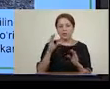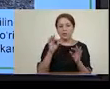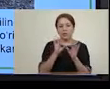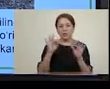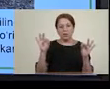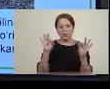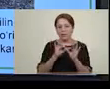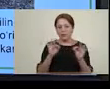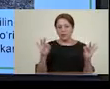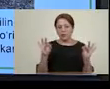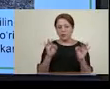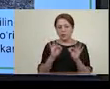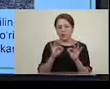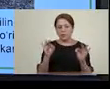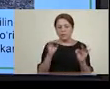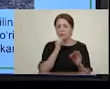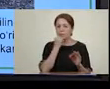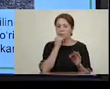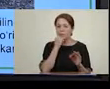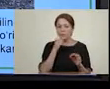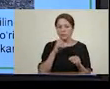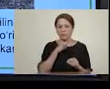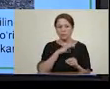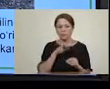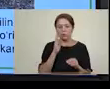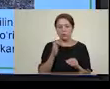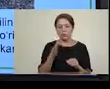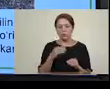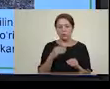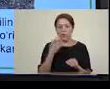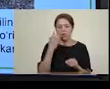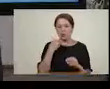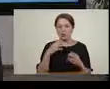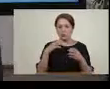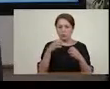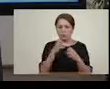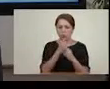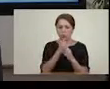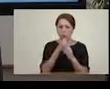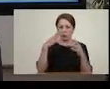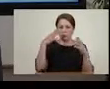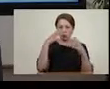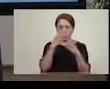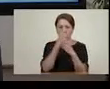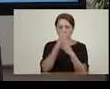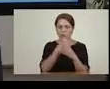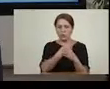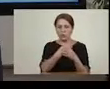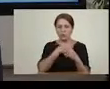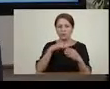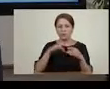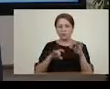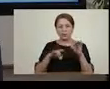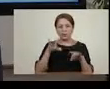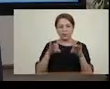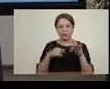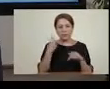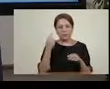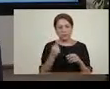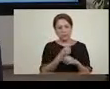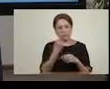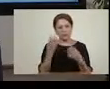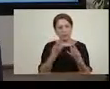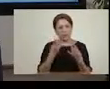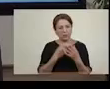ham foydalanishimiz mumkin. Agar ranglarni to'qroq qilishni xohlasak, bir marta qaynatib olishimiz mumkin. Lekin shuni doimo yodda